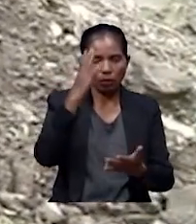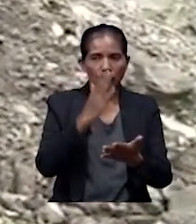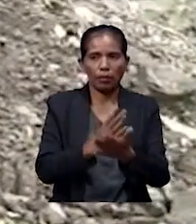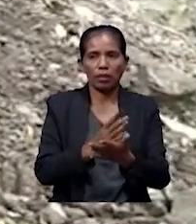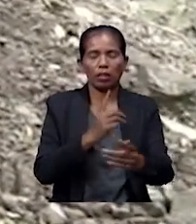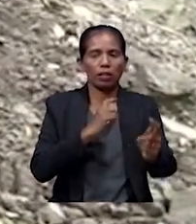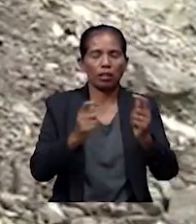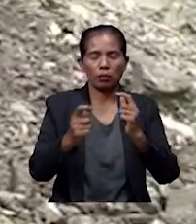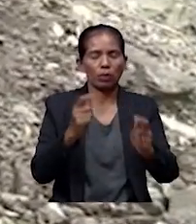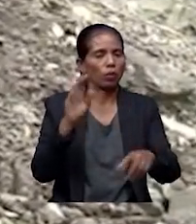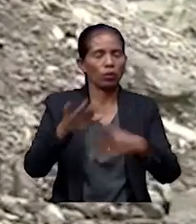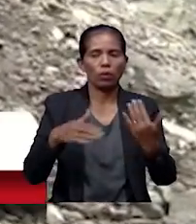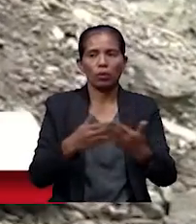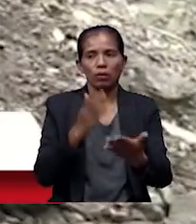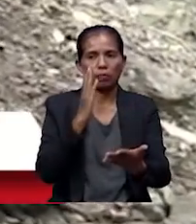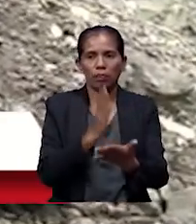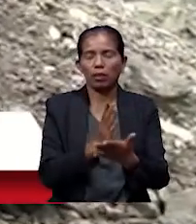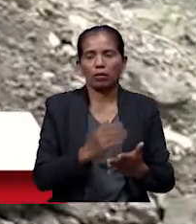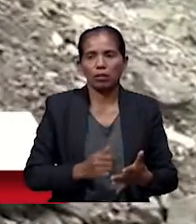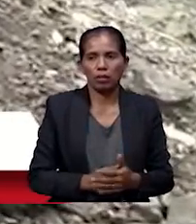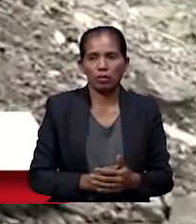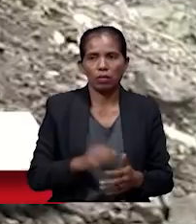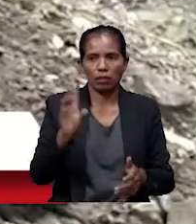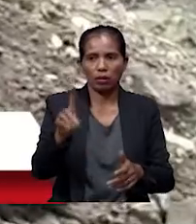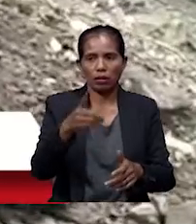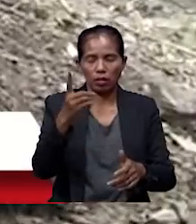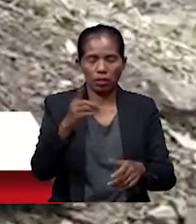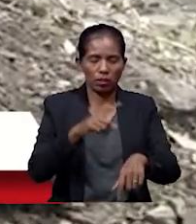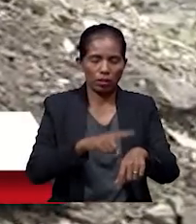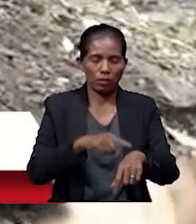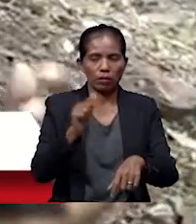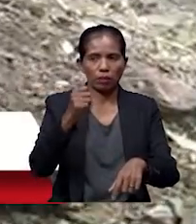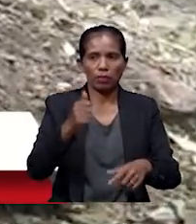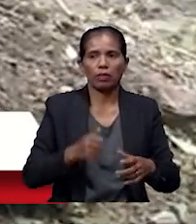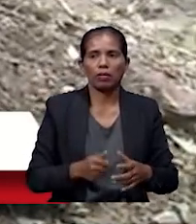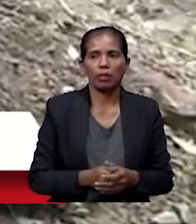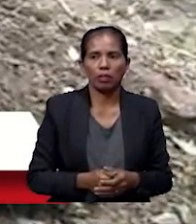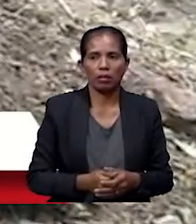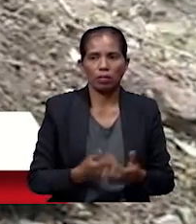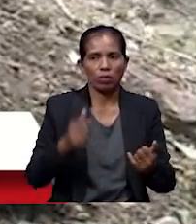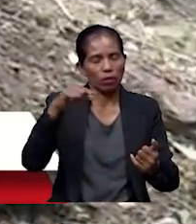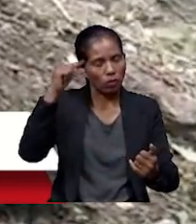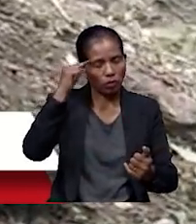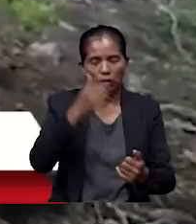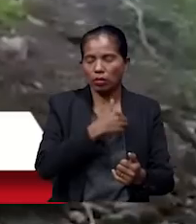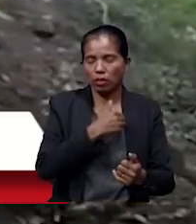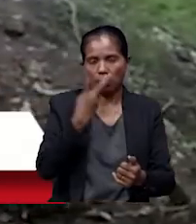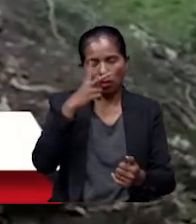cerne, kala parah ujian. Dali, pendiu ba, dader, jam 10. So, agora, gubernur dia sudah mai hari